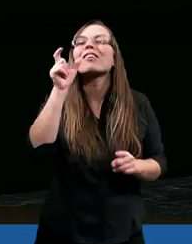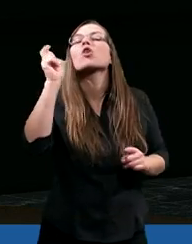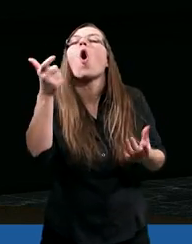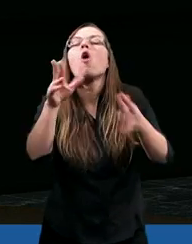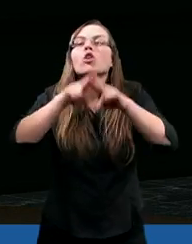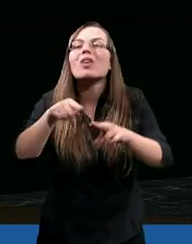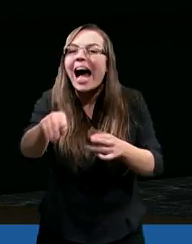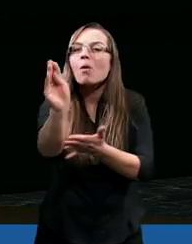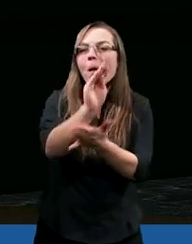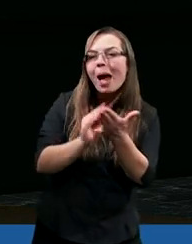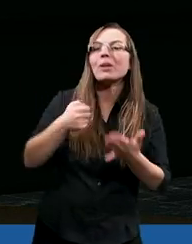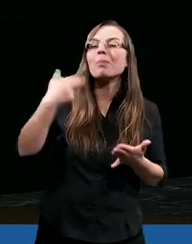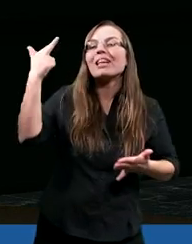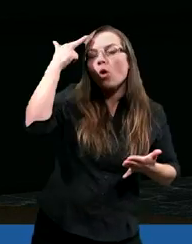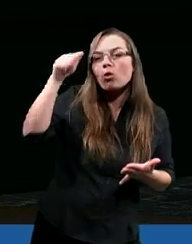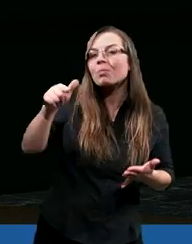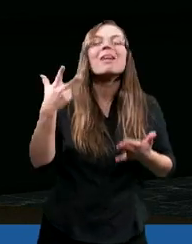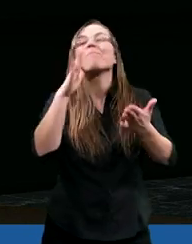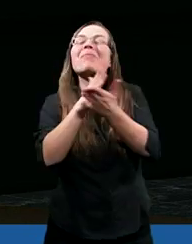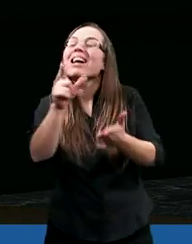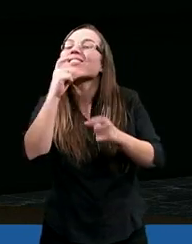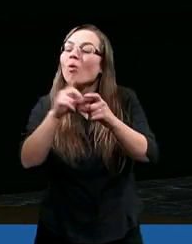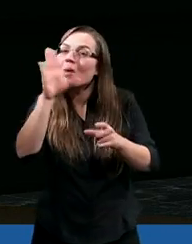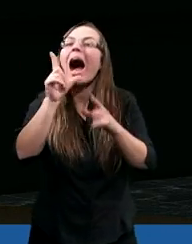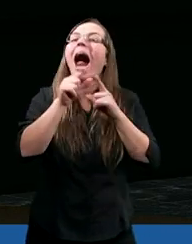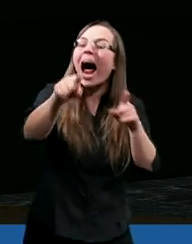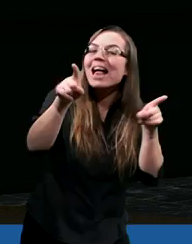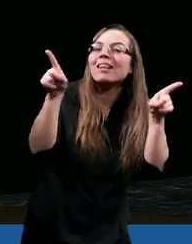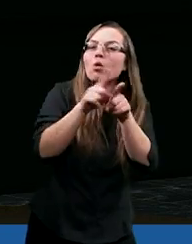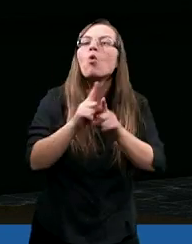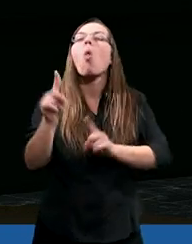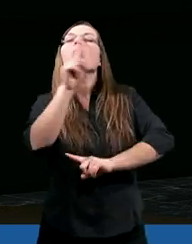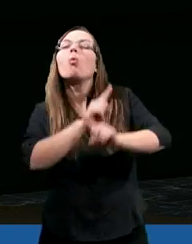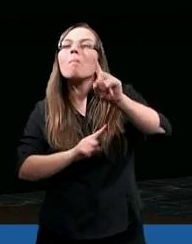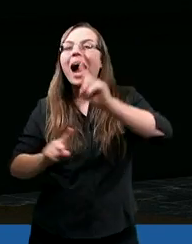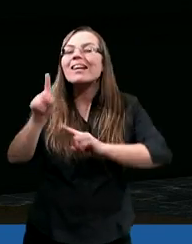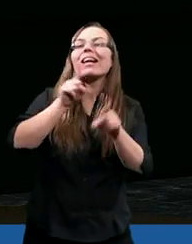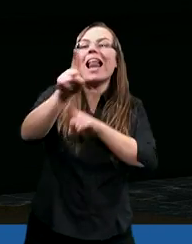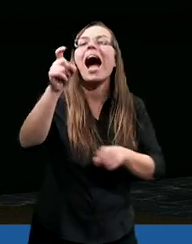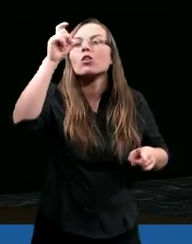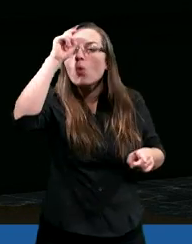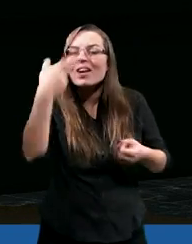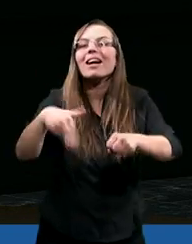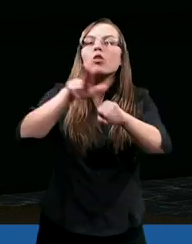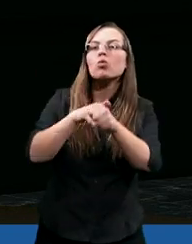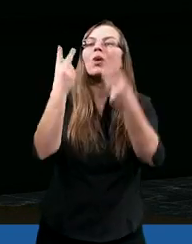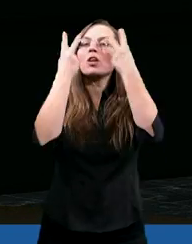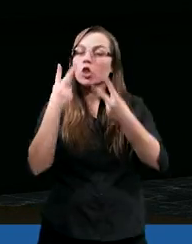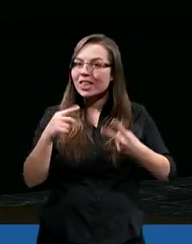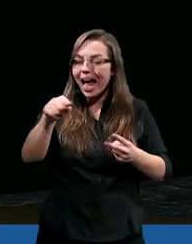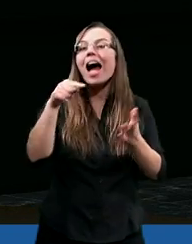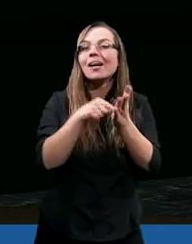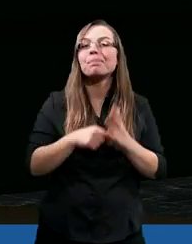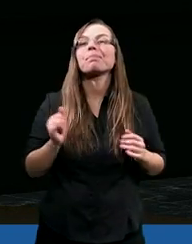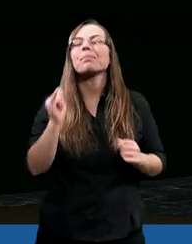zostało napisane. Nie tylko, że to są Słowa Boże, ale jednak jeszcze tłumaczenie dla człowieka, który czyta, nie zawsze jest w